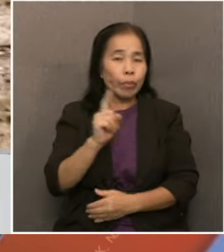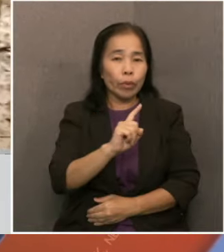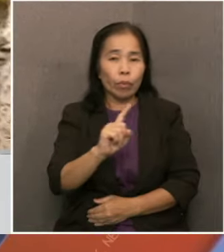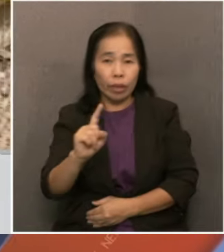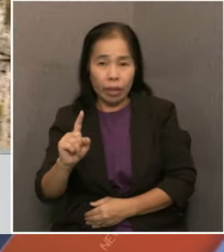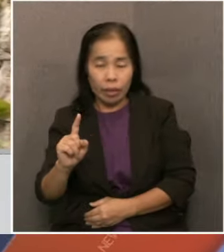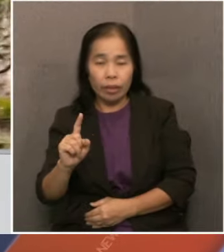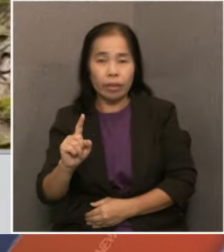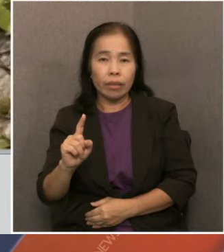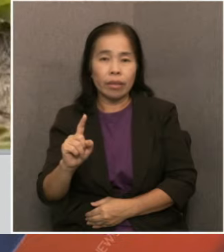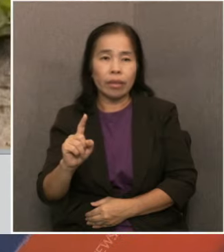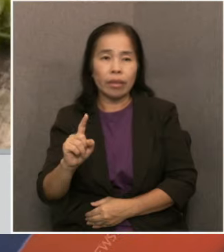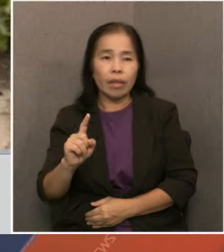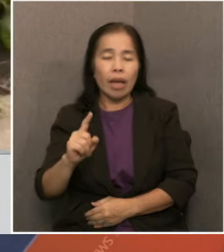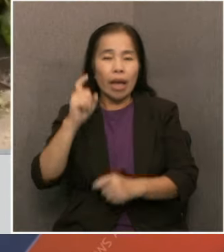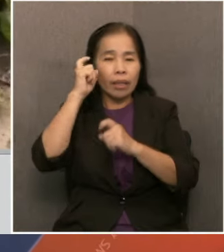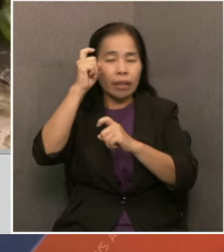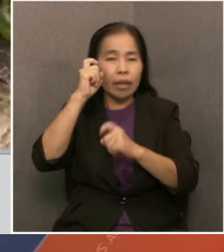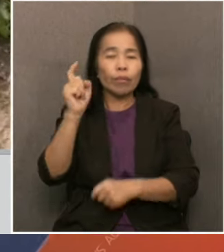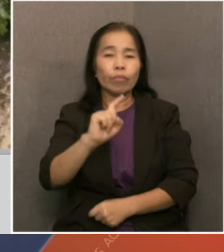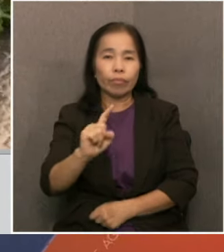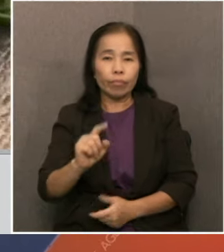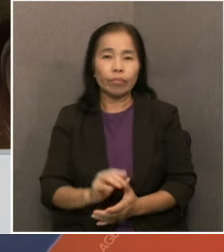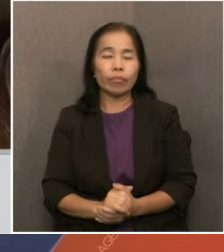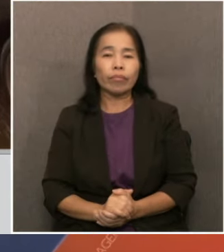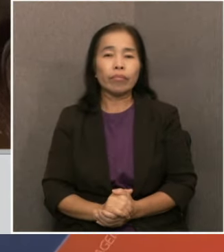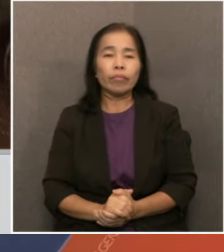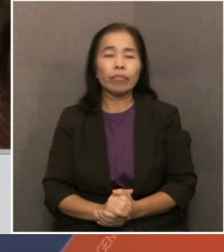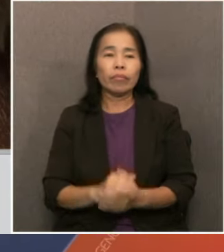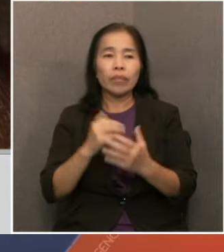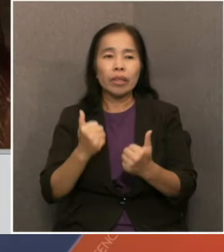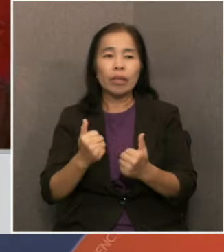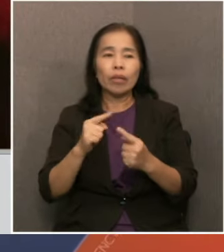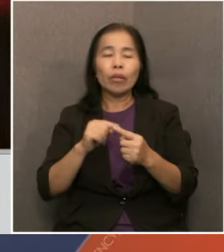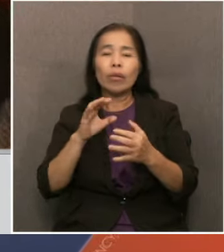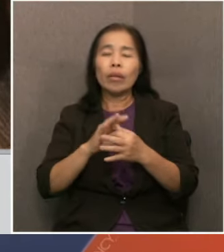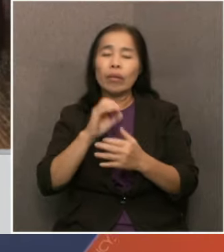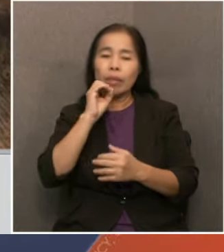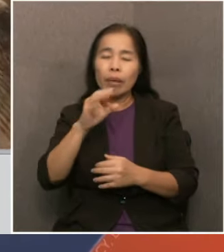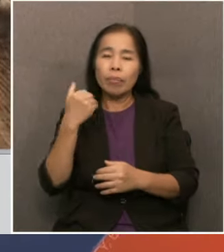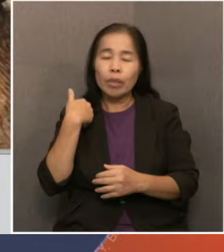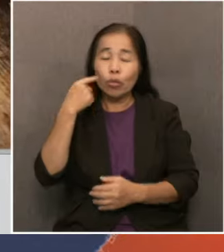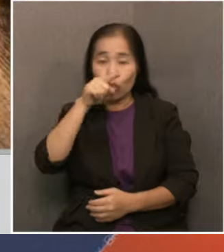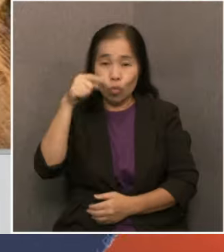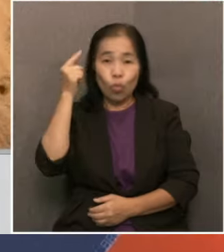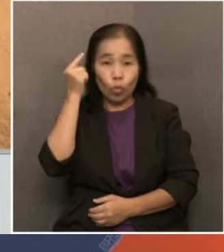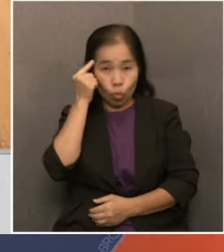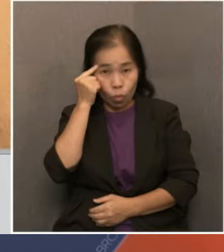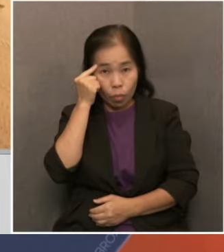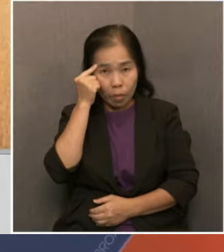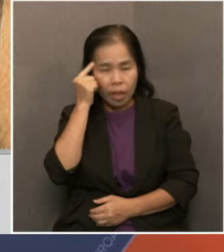ริเวณใดทมค hypertกับความปลinent ยที่เกิขึ้นทหยหา ecakramมีใครรู้ไว่า että